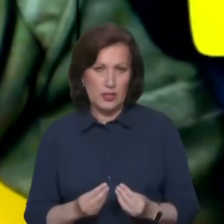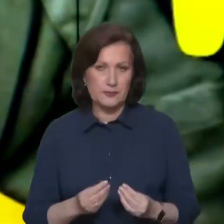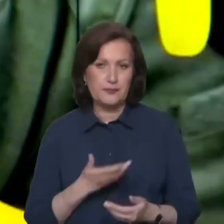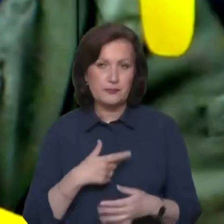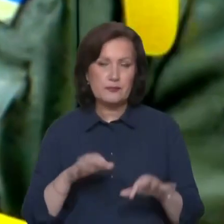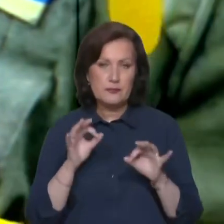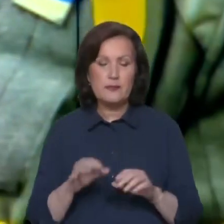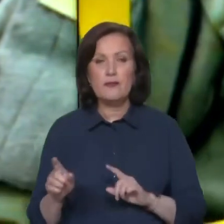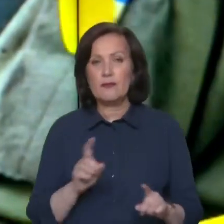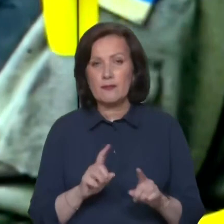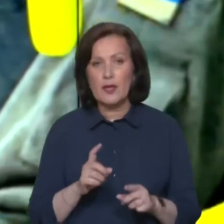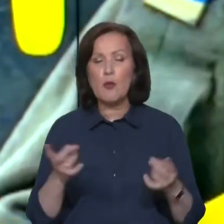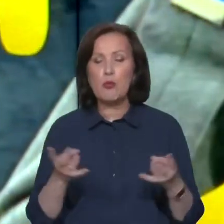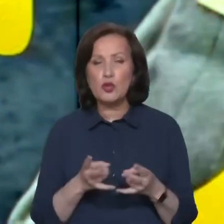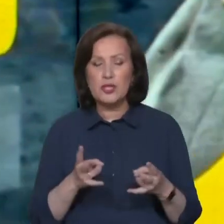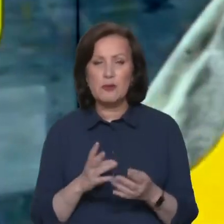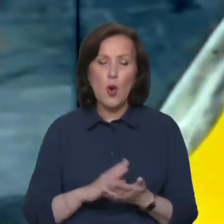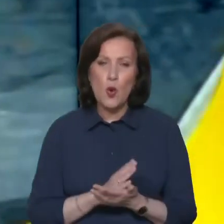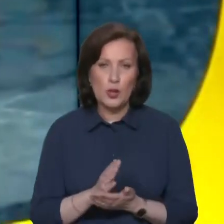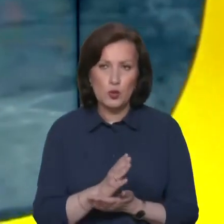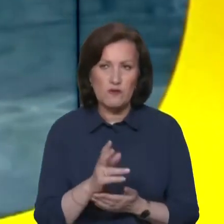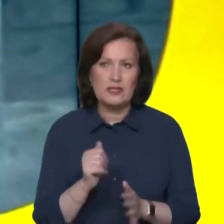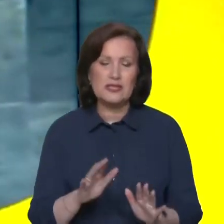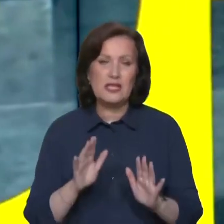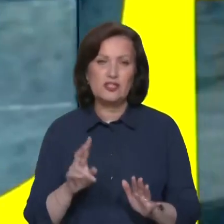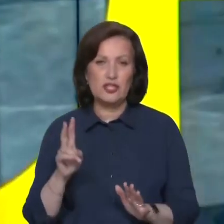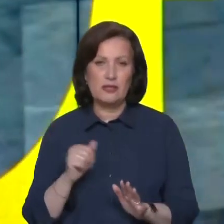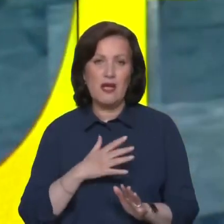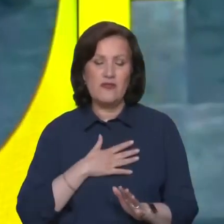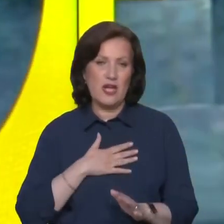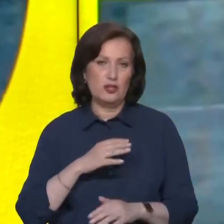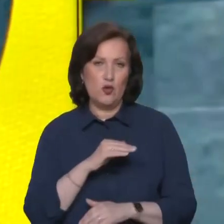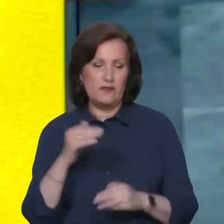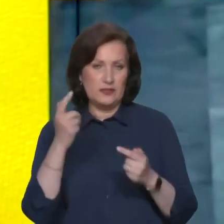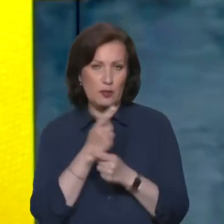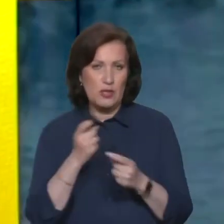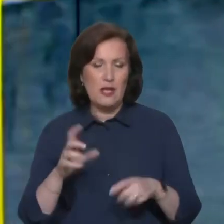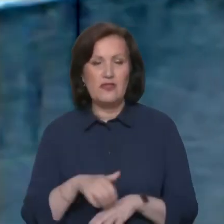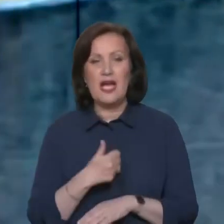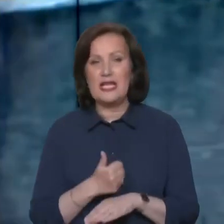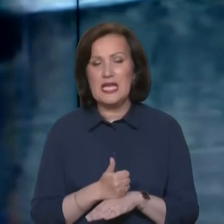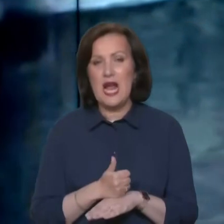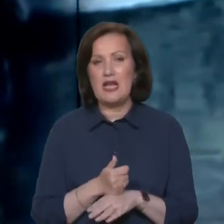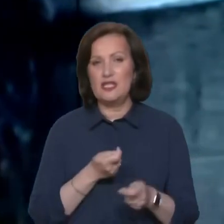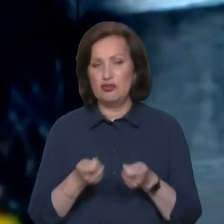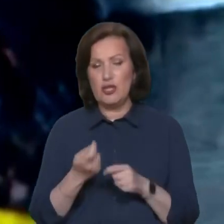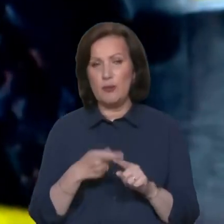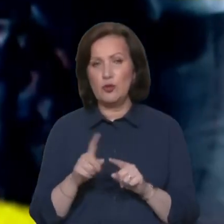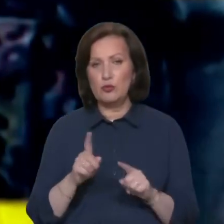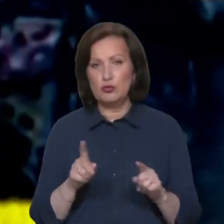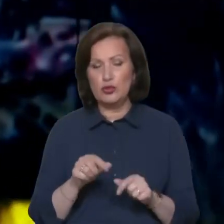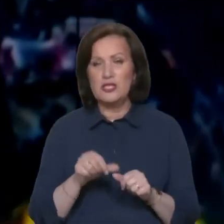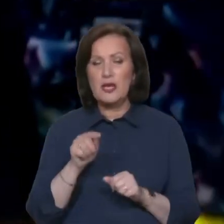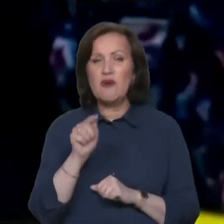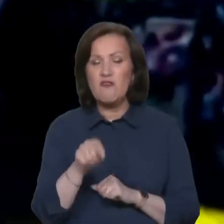Нам, звичайно, що потрібно орієнтуватися лише на наші офіційні повідомлення, на Генеральний штаб, тому що